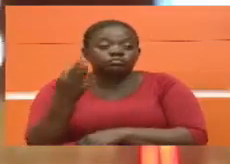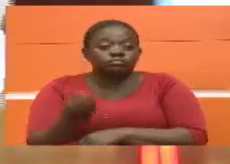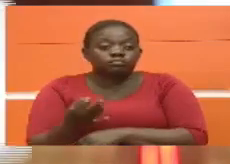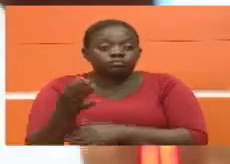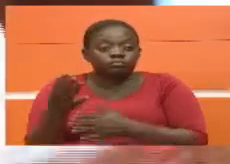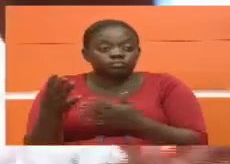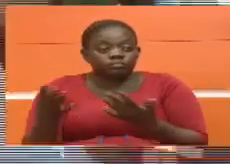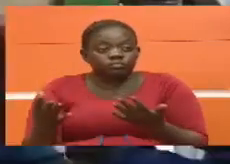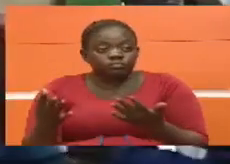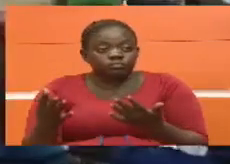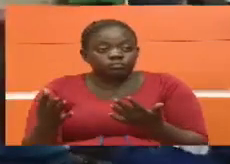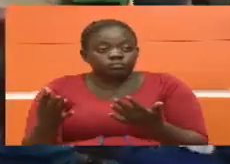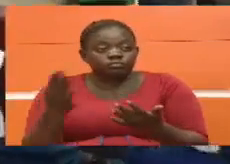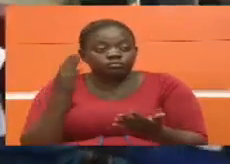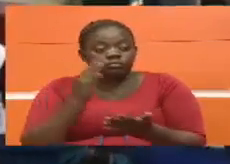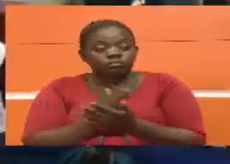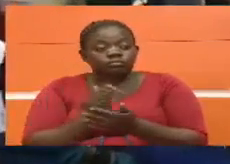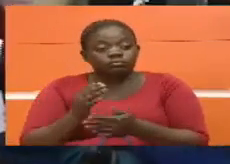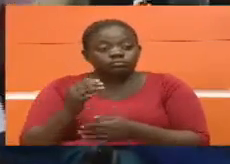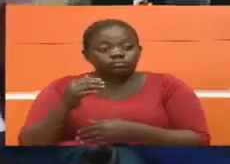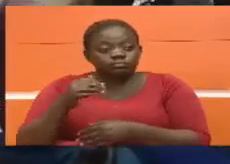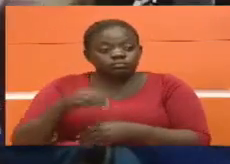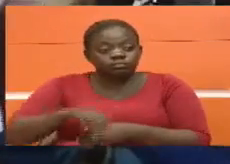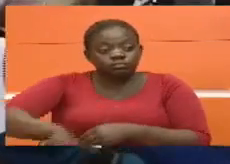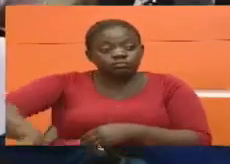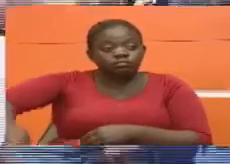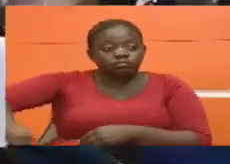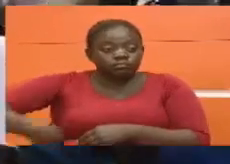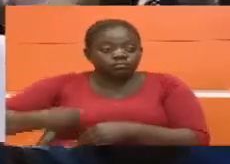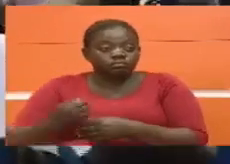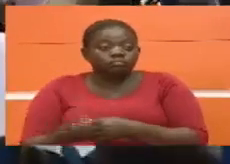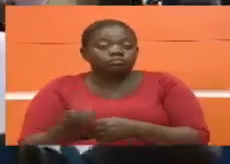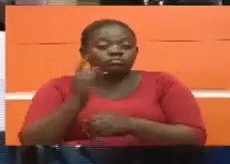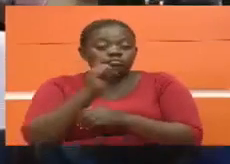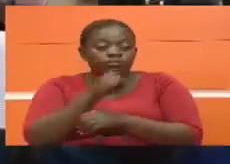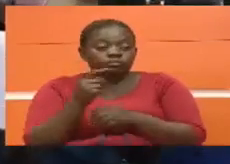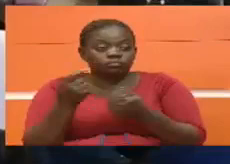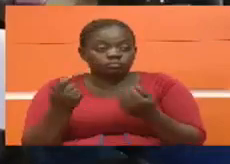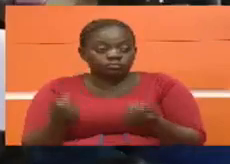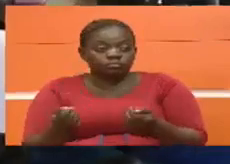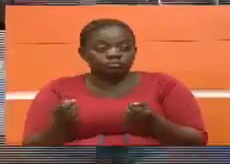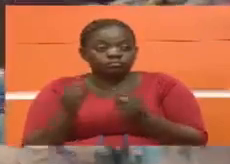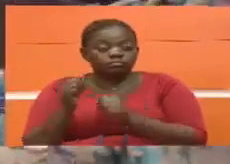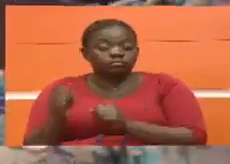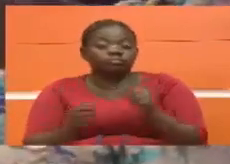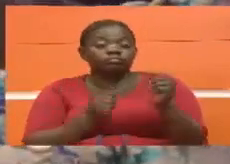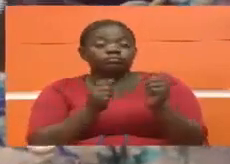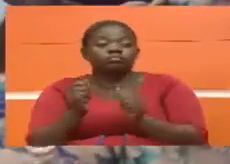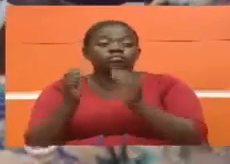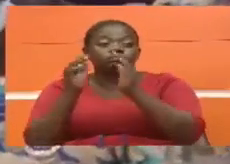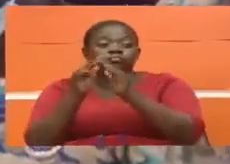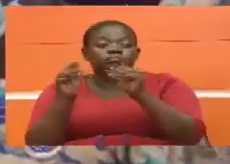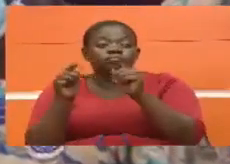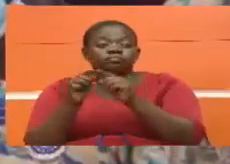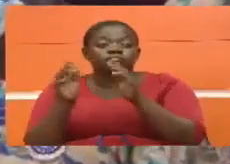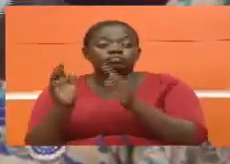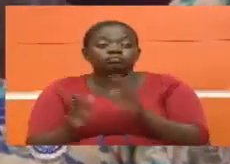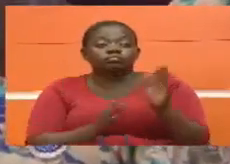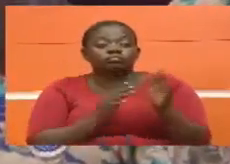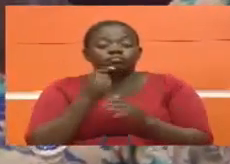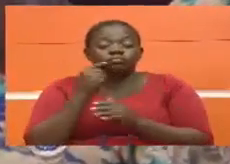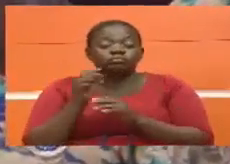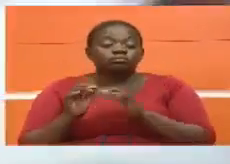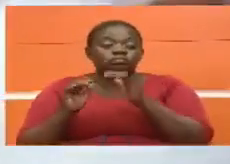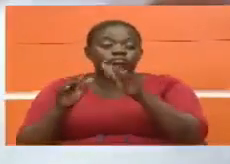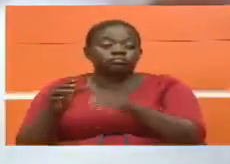okuwonya ensoobwezi. Yerevani Mwonga alambudde bw'ati ku bigendo by'omukolo guno ddala okunyweza amaka n'okuteekateeka abantu nga bagenda mu lukuŋŋaana